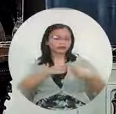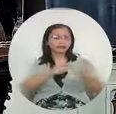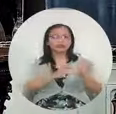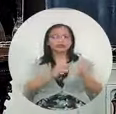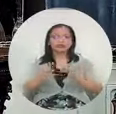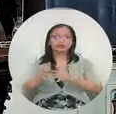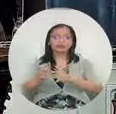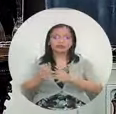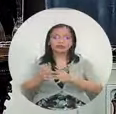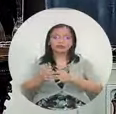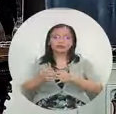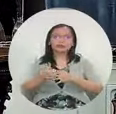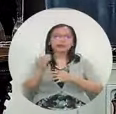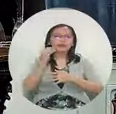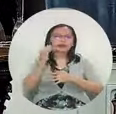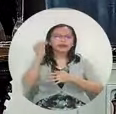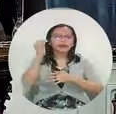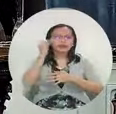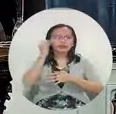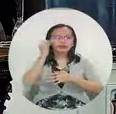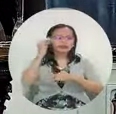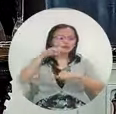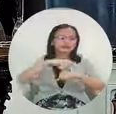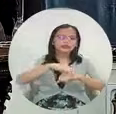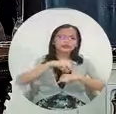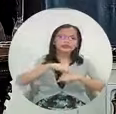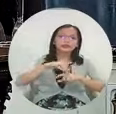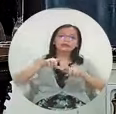ra gyud. Kami, mansion.